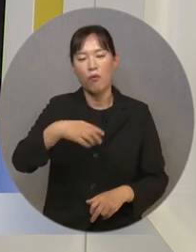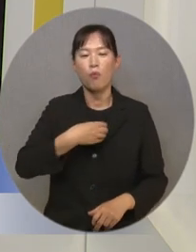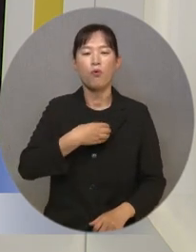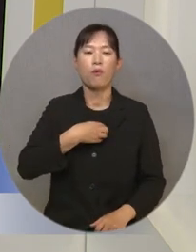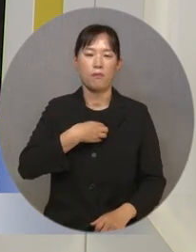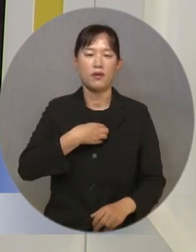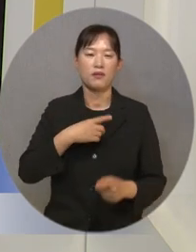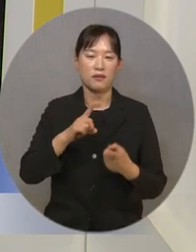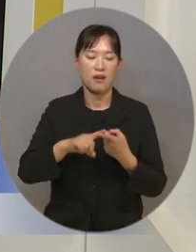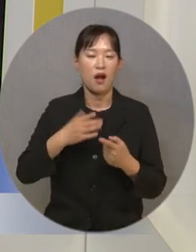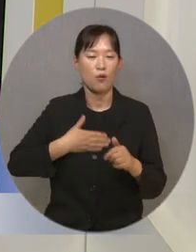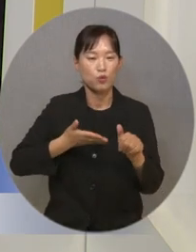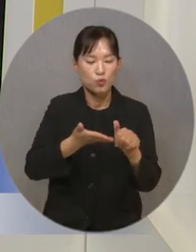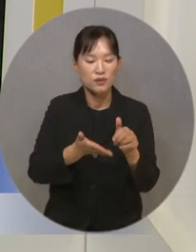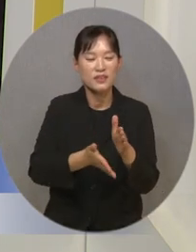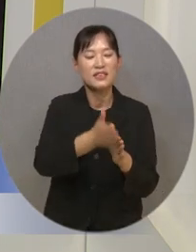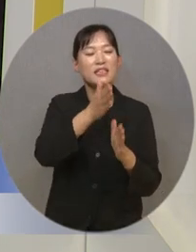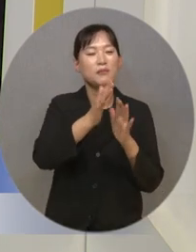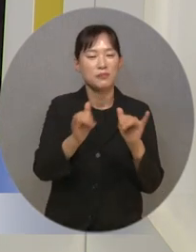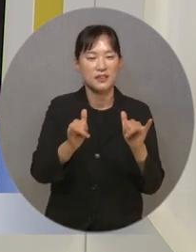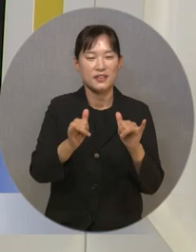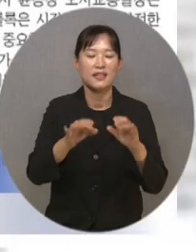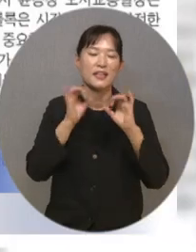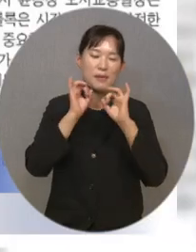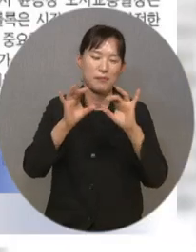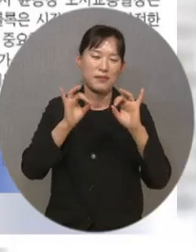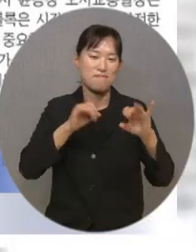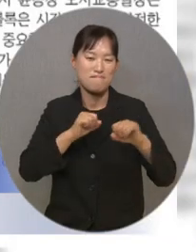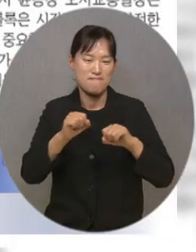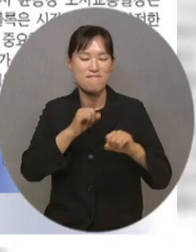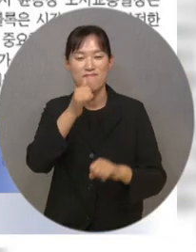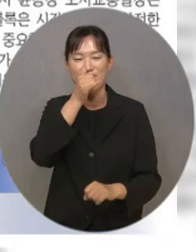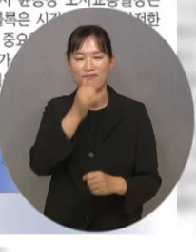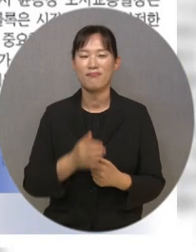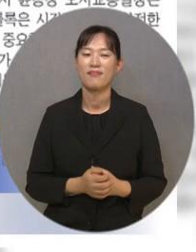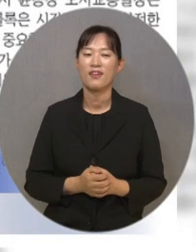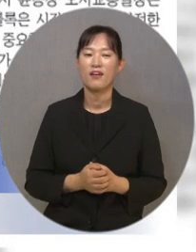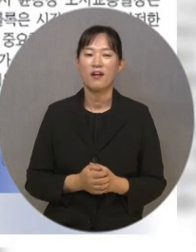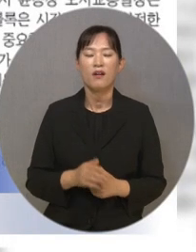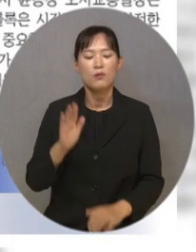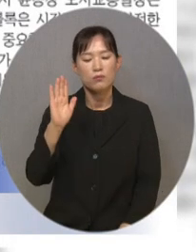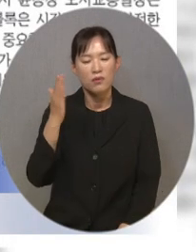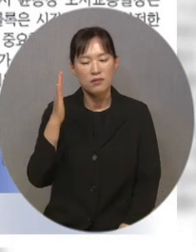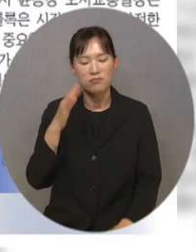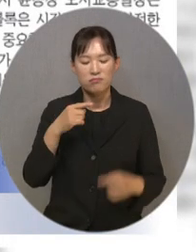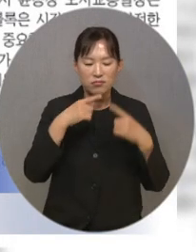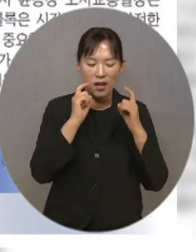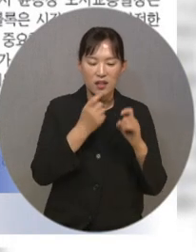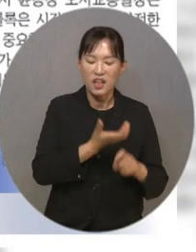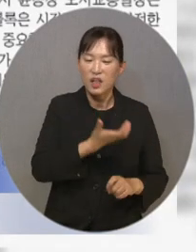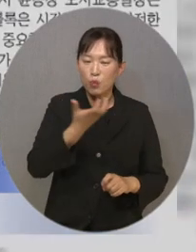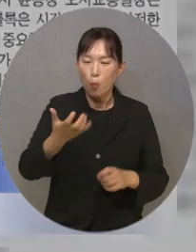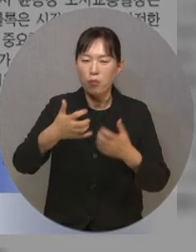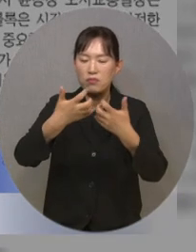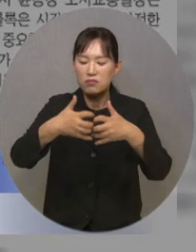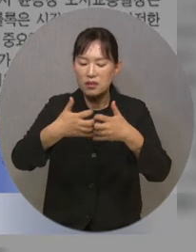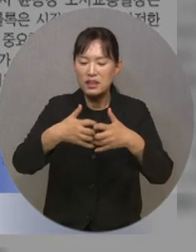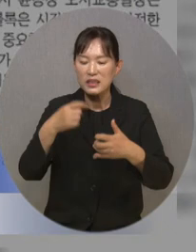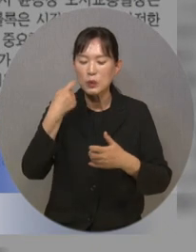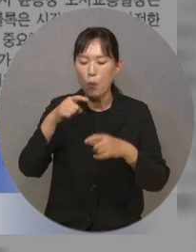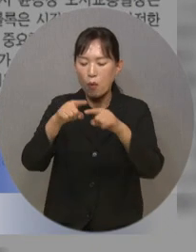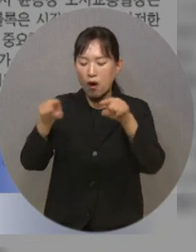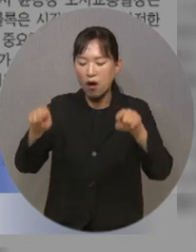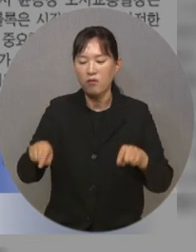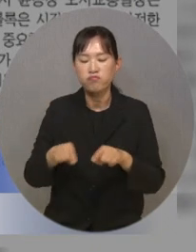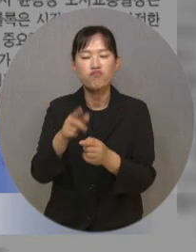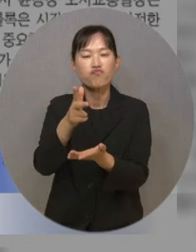알리는 시민참여 캠페인을 추진했다는 기사입니다 기사에서는 최근 들어 개인형 이동장치가 점자 블록